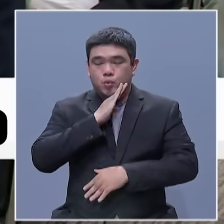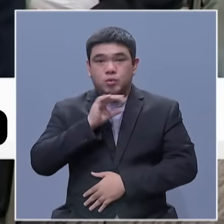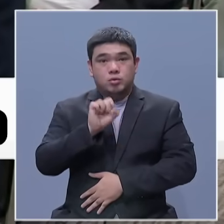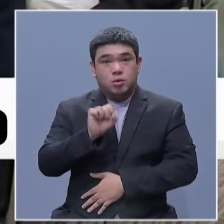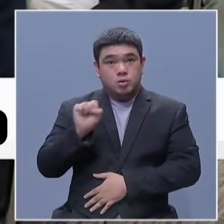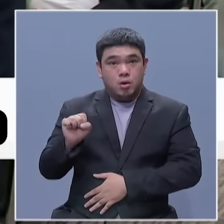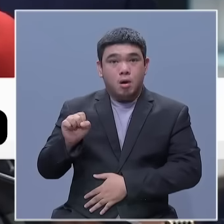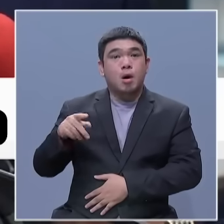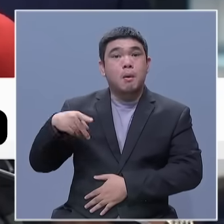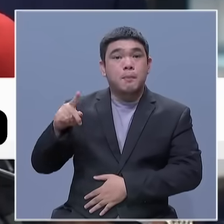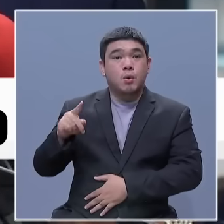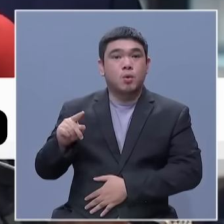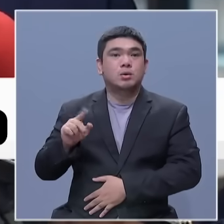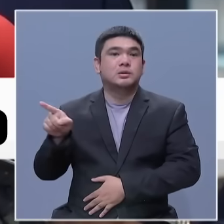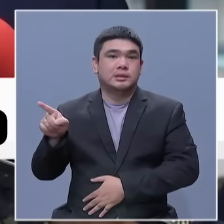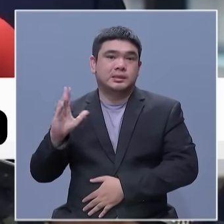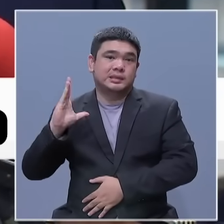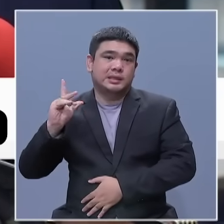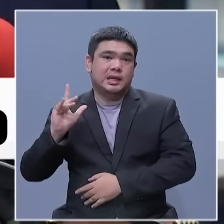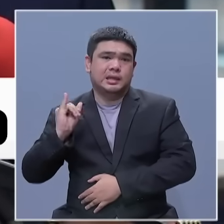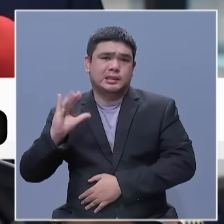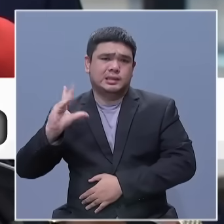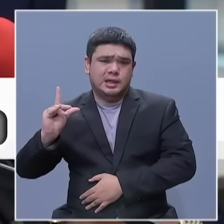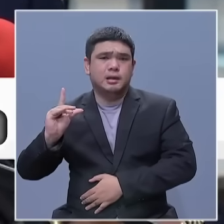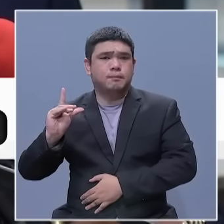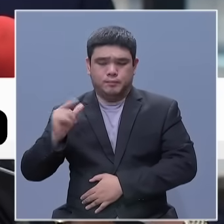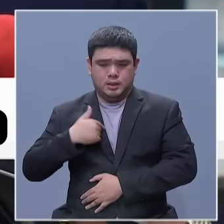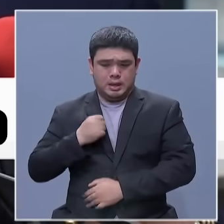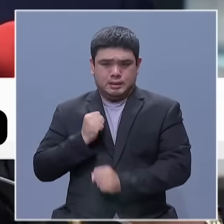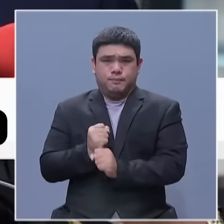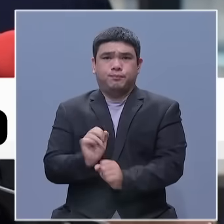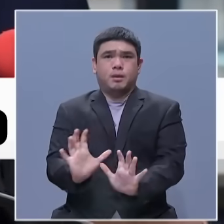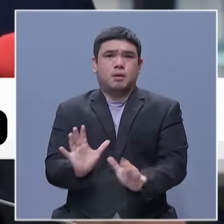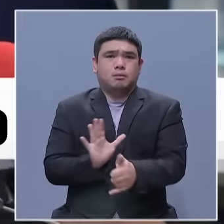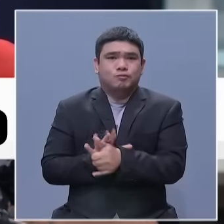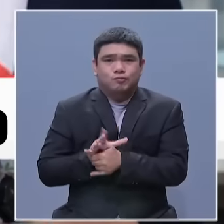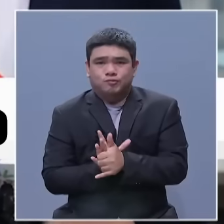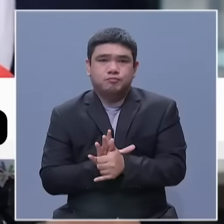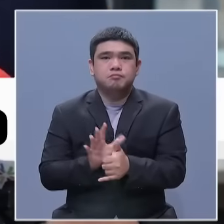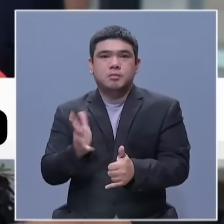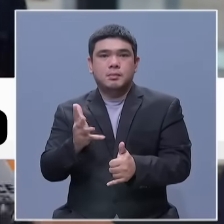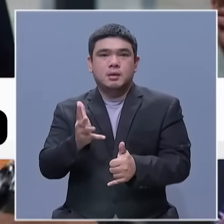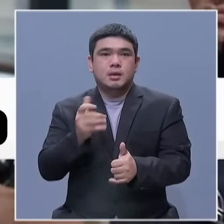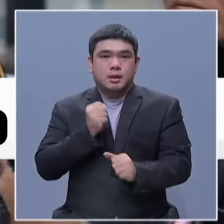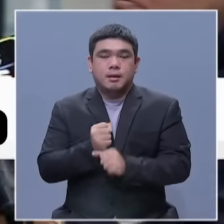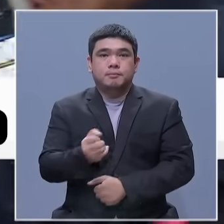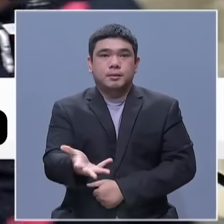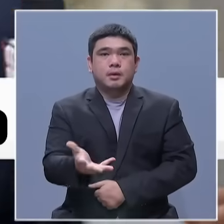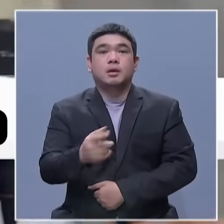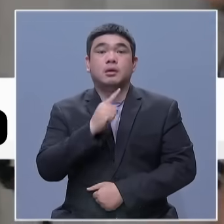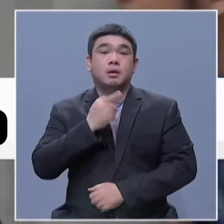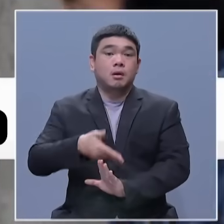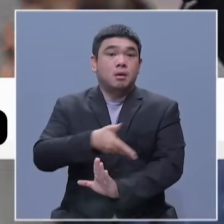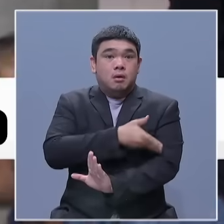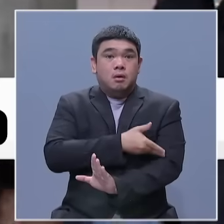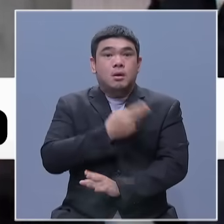ปูอัดหรือคุณชยามพวานนะครับยังยืนยันว่าไม่ได้ก่อเหตุคุกคามทางเพศตามที่ถูกกล่าวหาโดยก่อนหน้